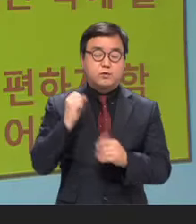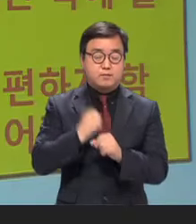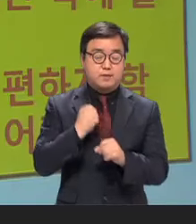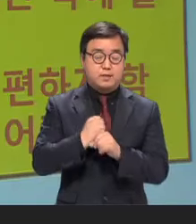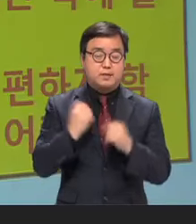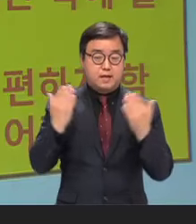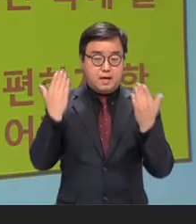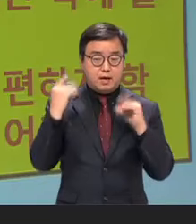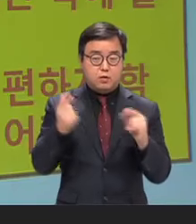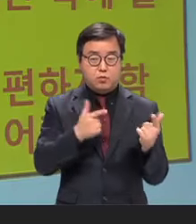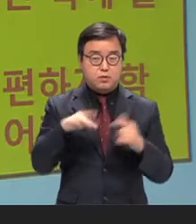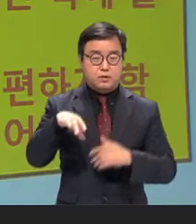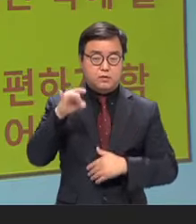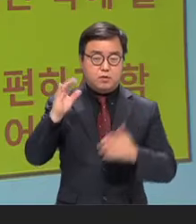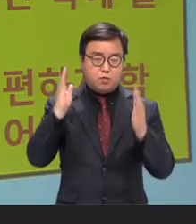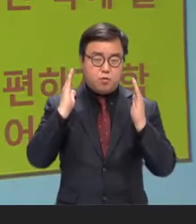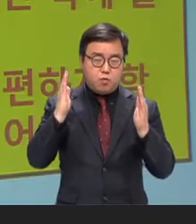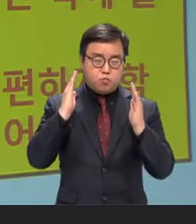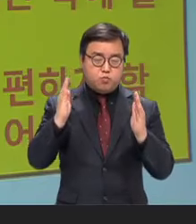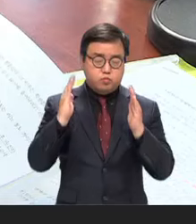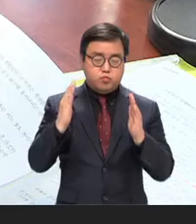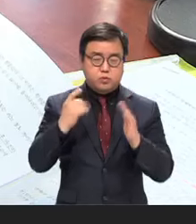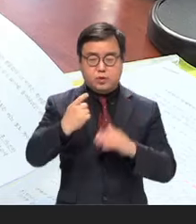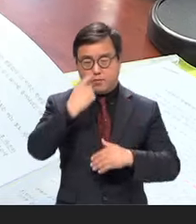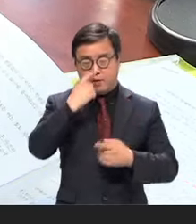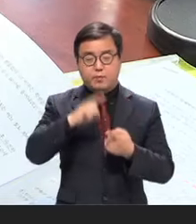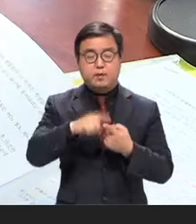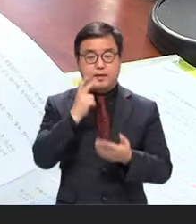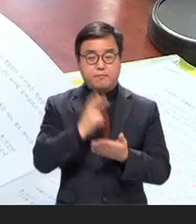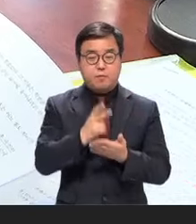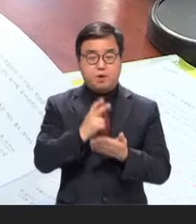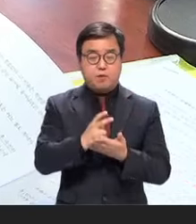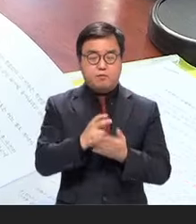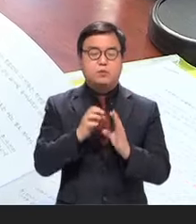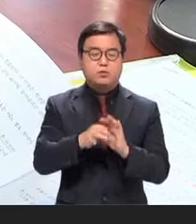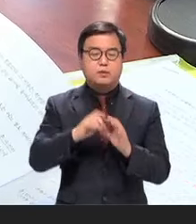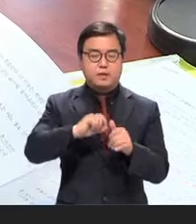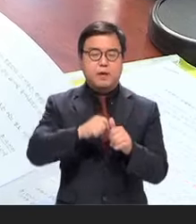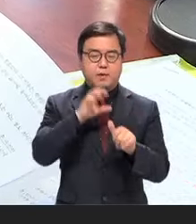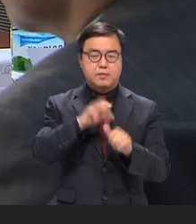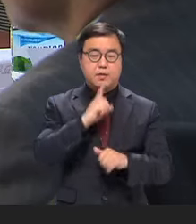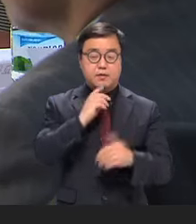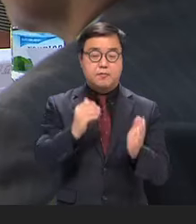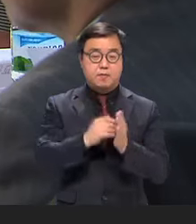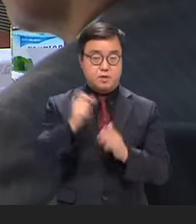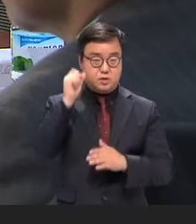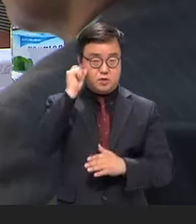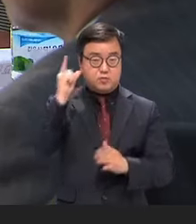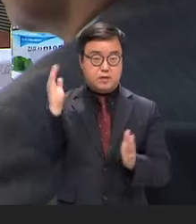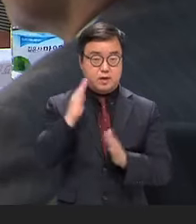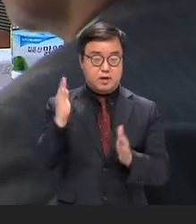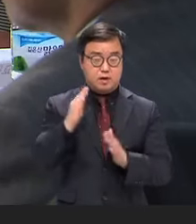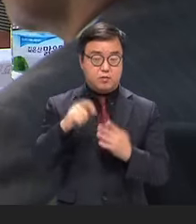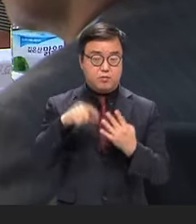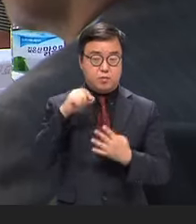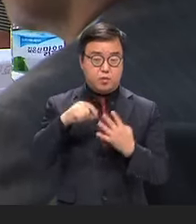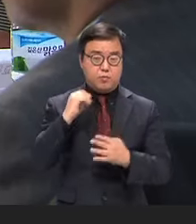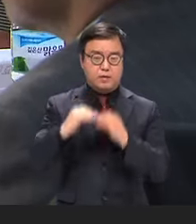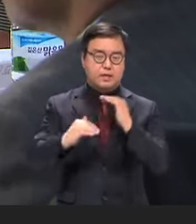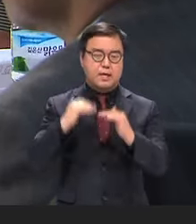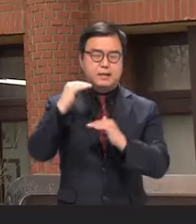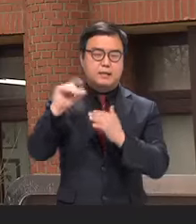규제법에 따라 제재하고 특히 영재학교에 대해선 과학인재 양성이라는 목적에 맞게 다단계 지필고사를